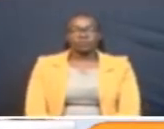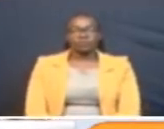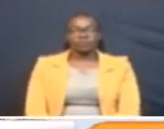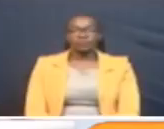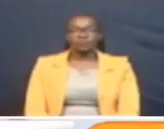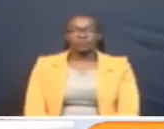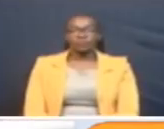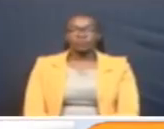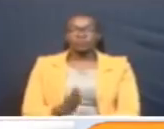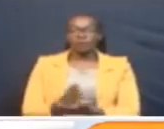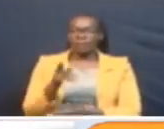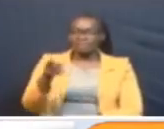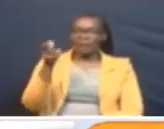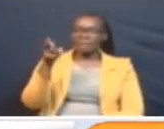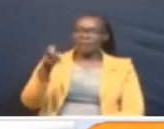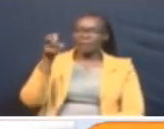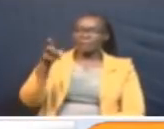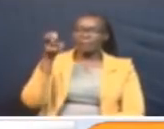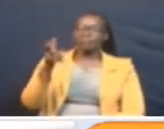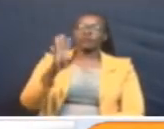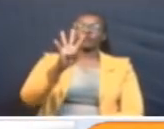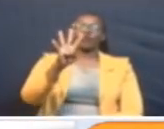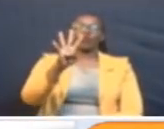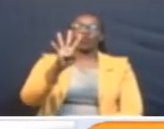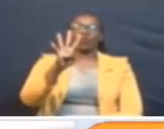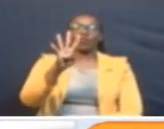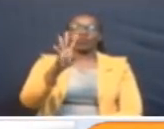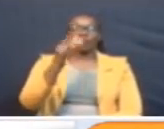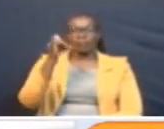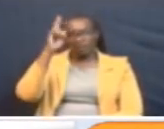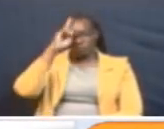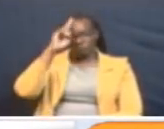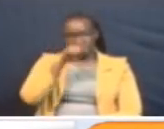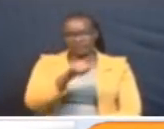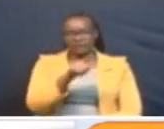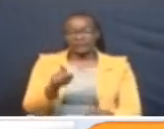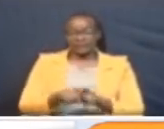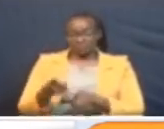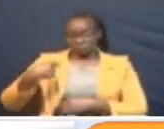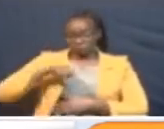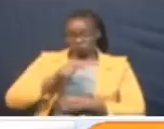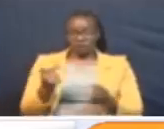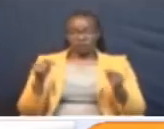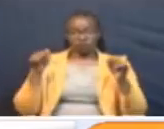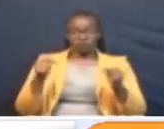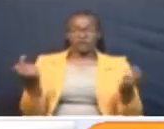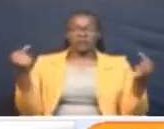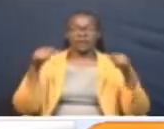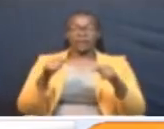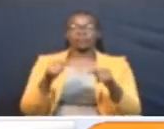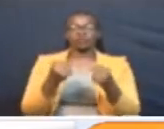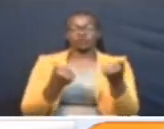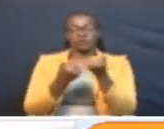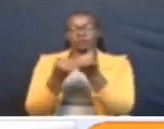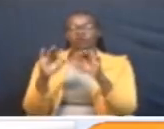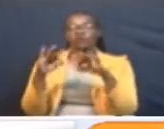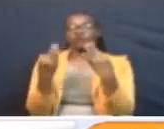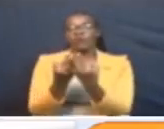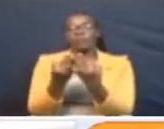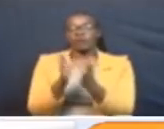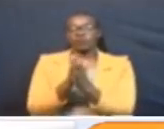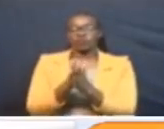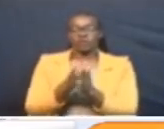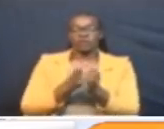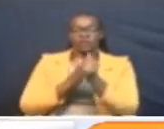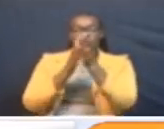Alipigwa risasi nne na askari. Na sisi leo tumekuja kusimama pamoja na familia na viongozi